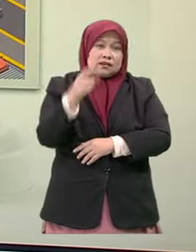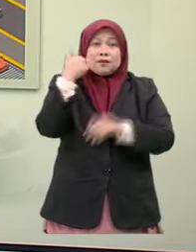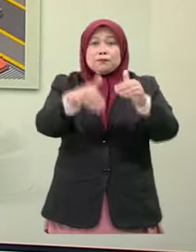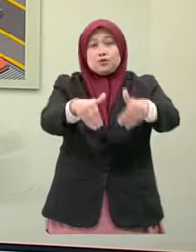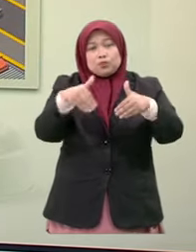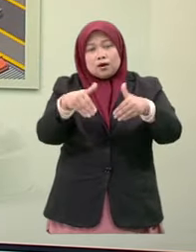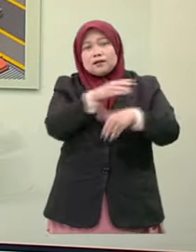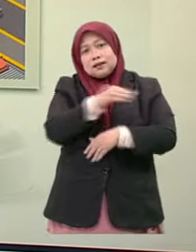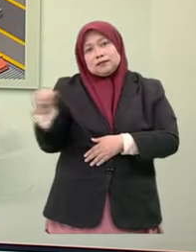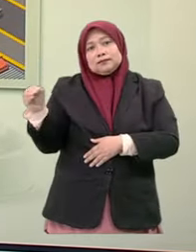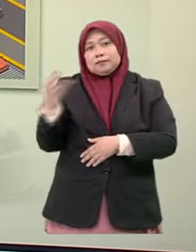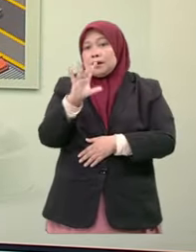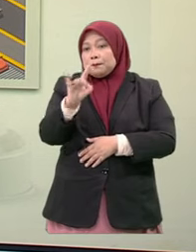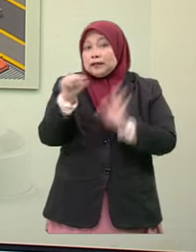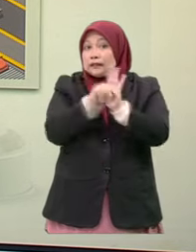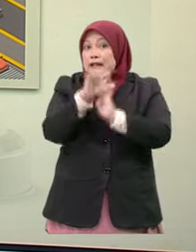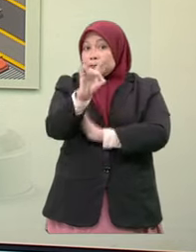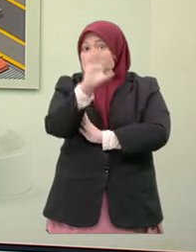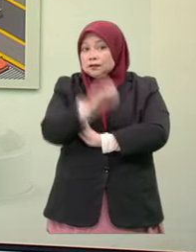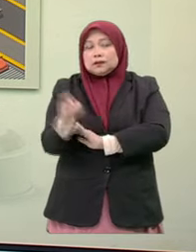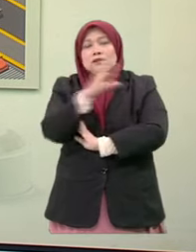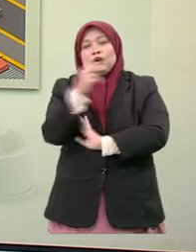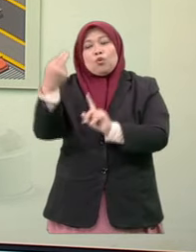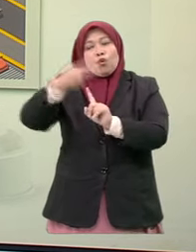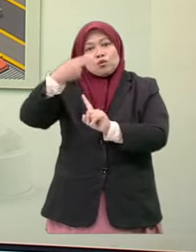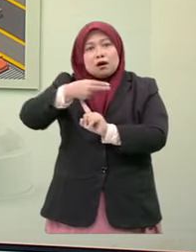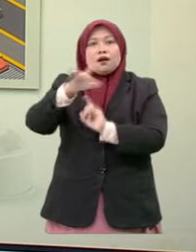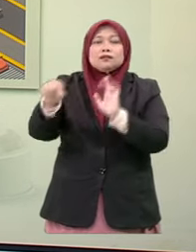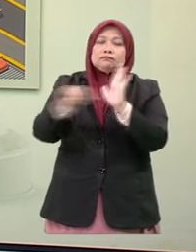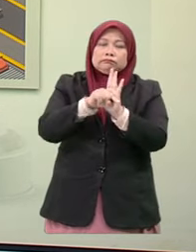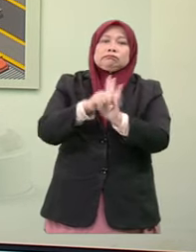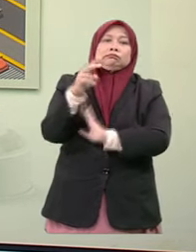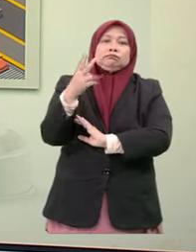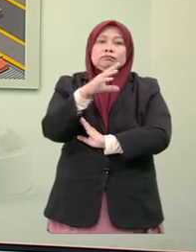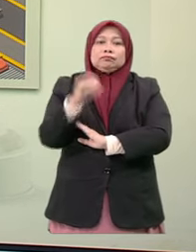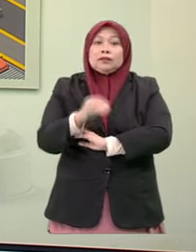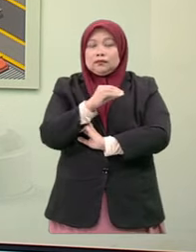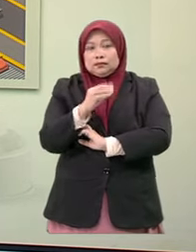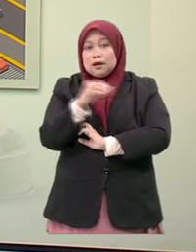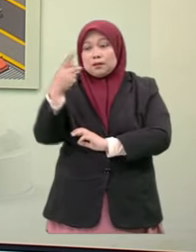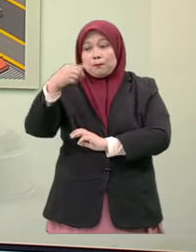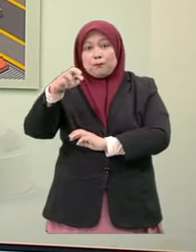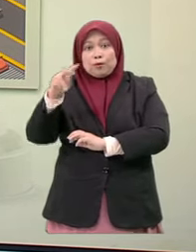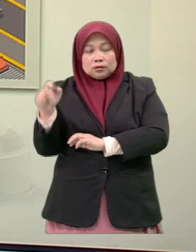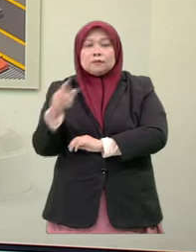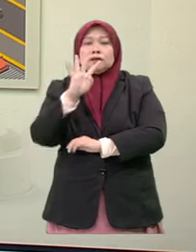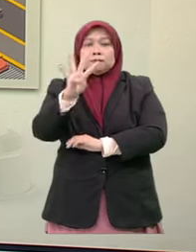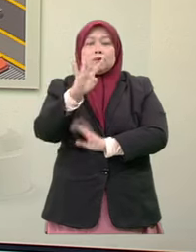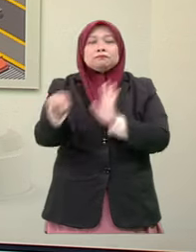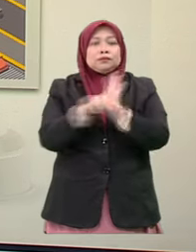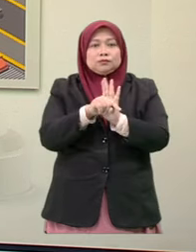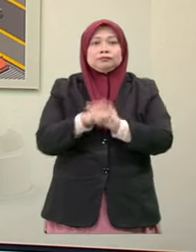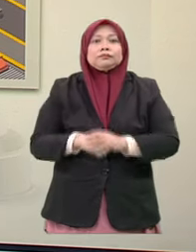perodua sebanyak -8% Honda ne susut 12% dan juga Proton sebanyak 4%